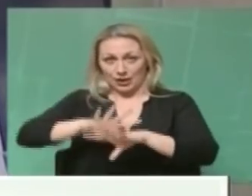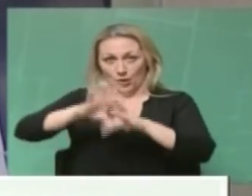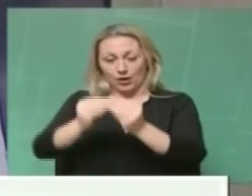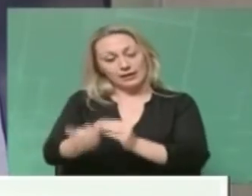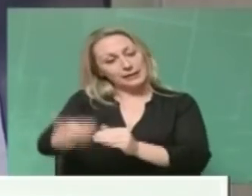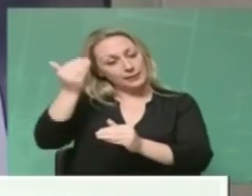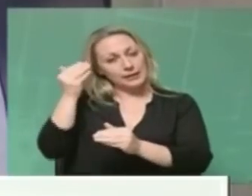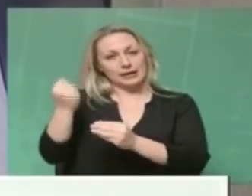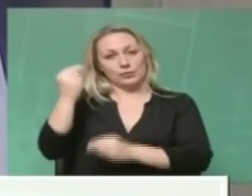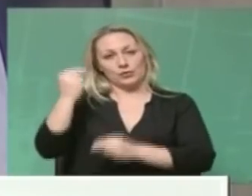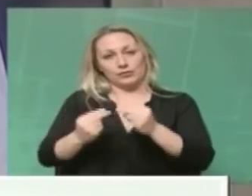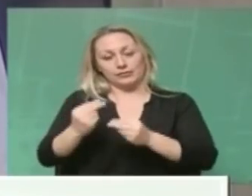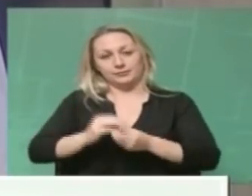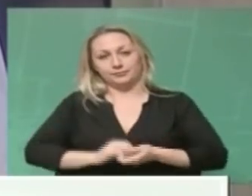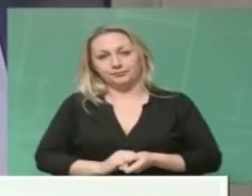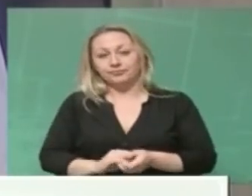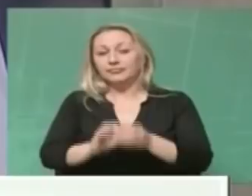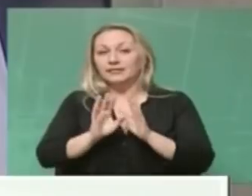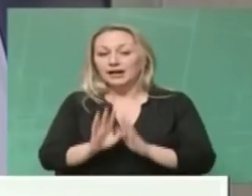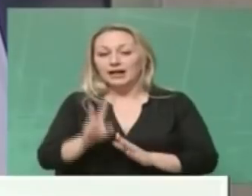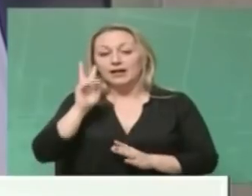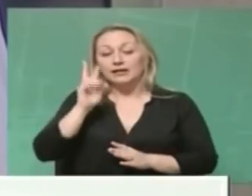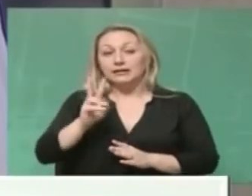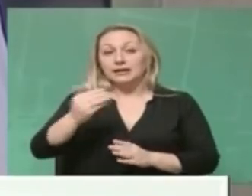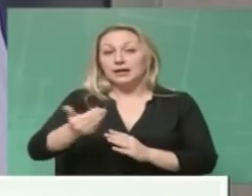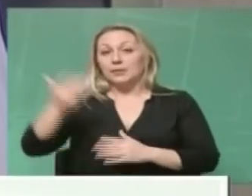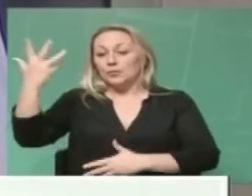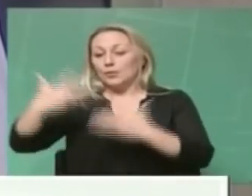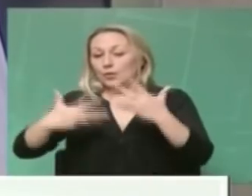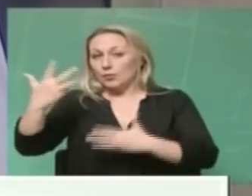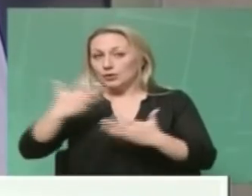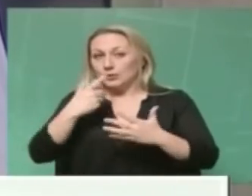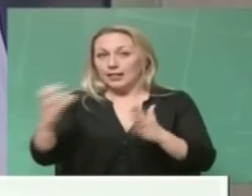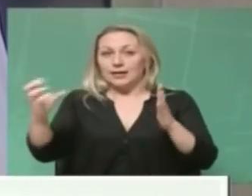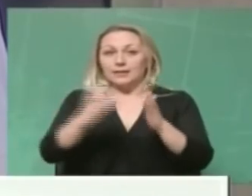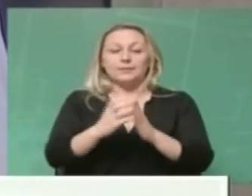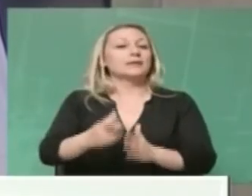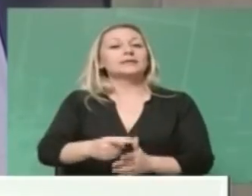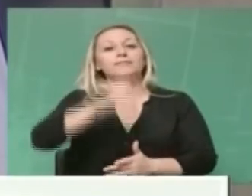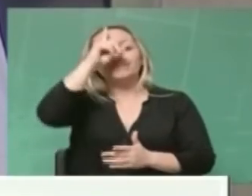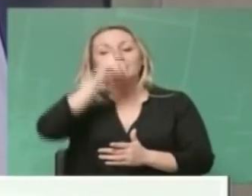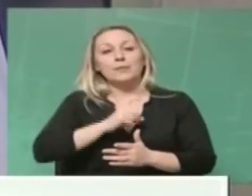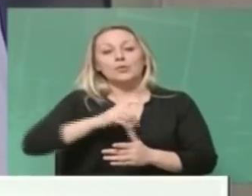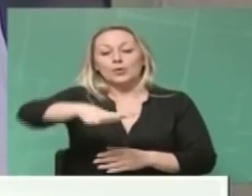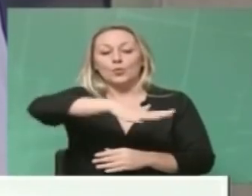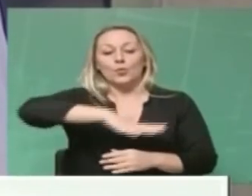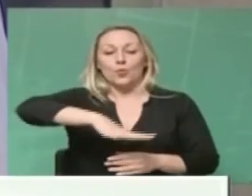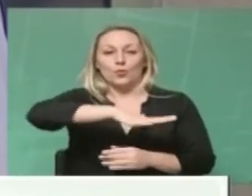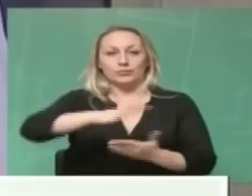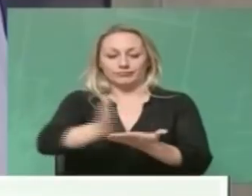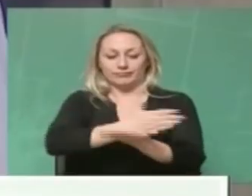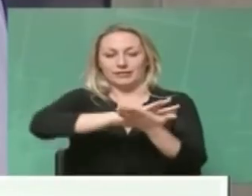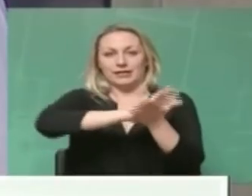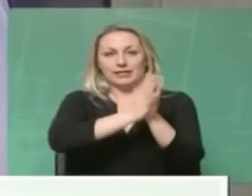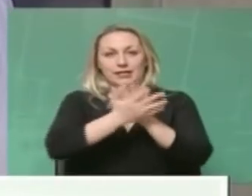Παρατηρούμε ωστόσο στο προϋπολογισμό. Από την άποψη των απαιτούμενων χώρων, για το ζήτημα των απαλωτριώσεων δηλαδή, υπάρχει μόνο